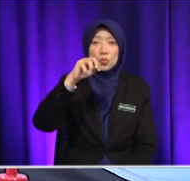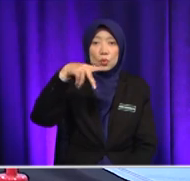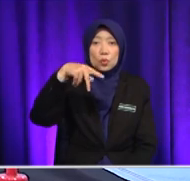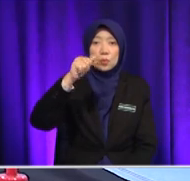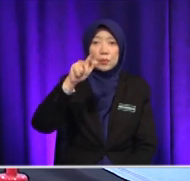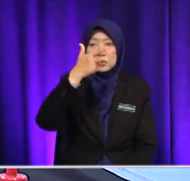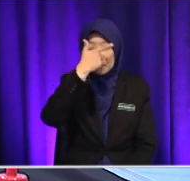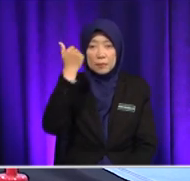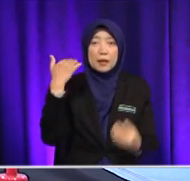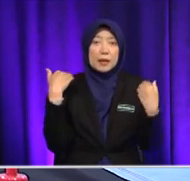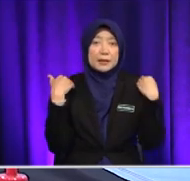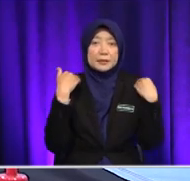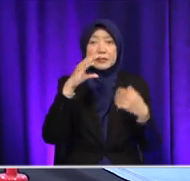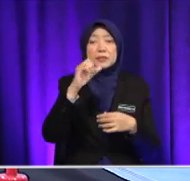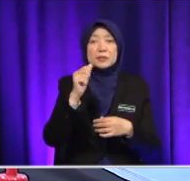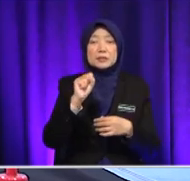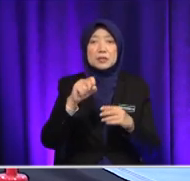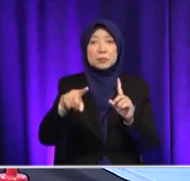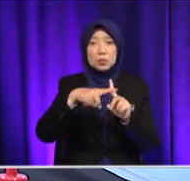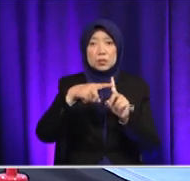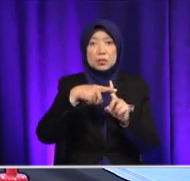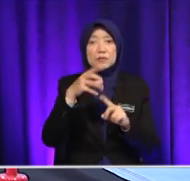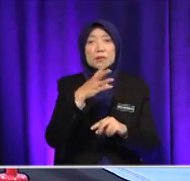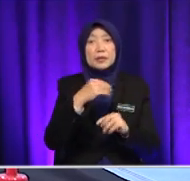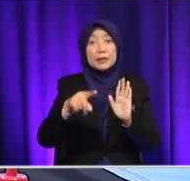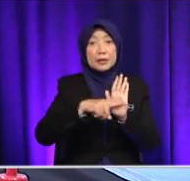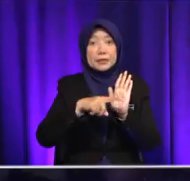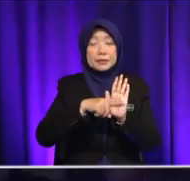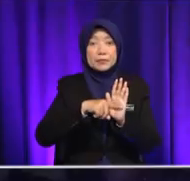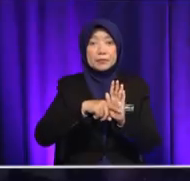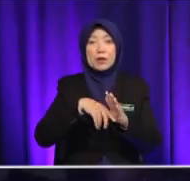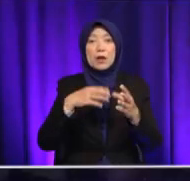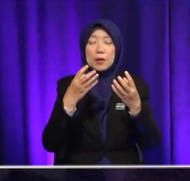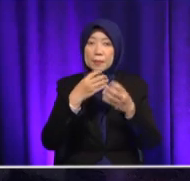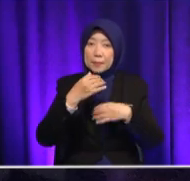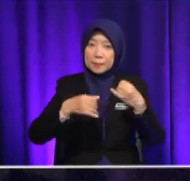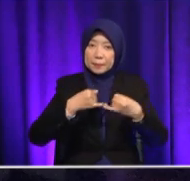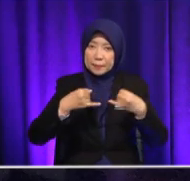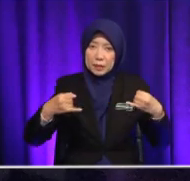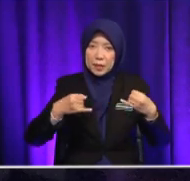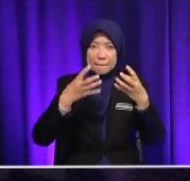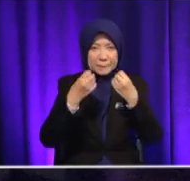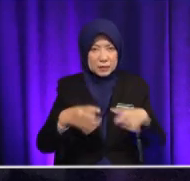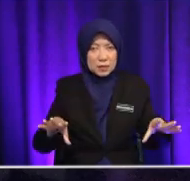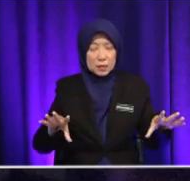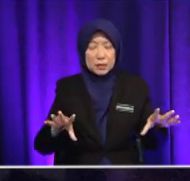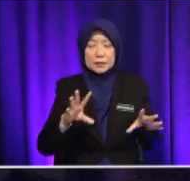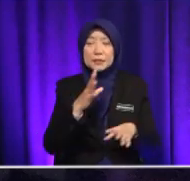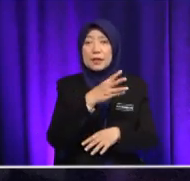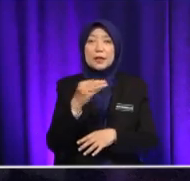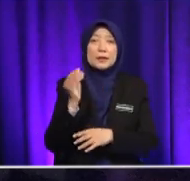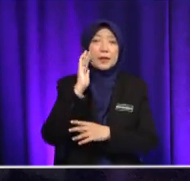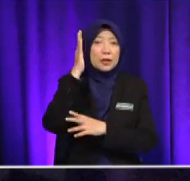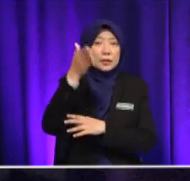positif ke negatif dan dia akan berbelit-belit. Memecahkan membran protein tadi. Okey, dan dia akan